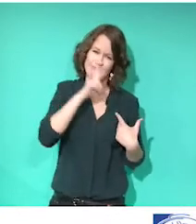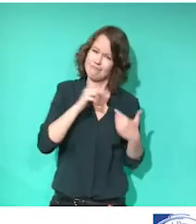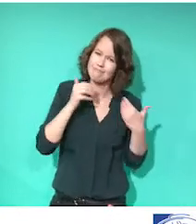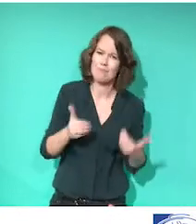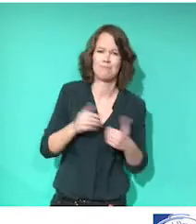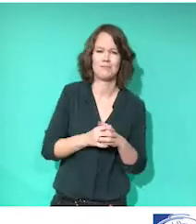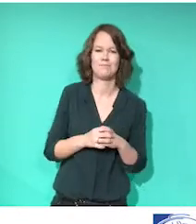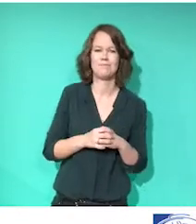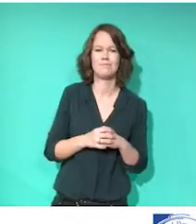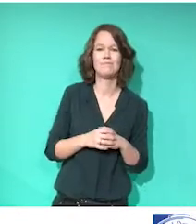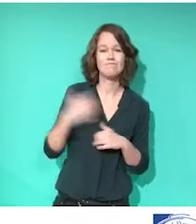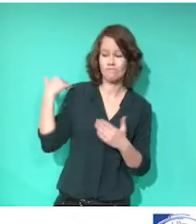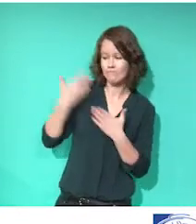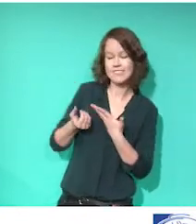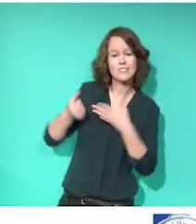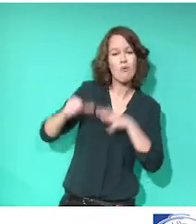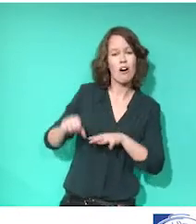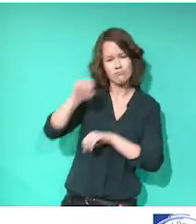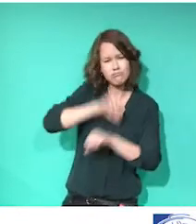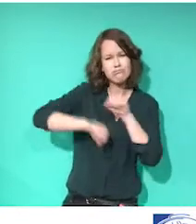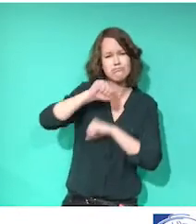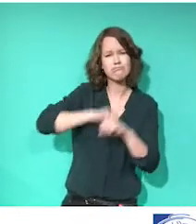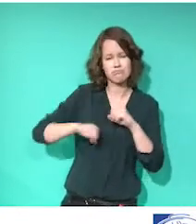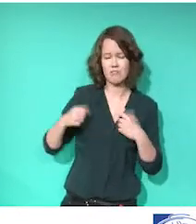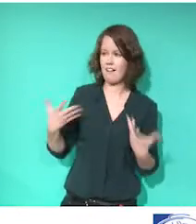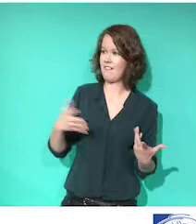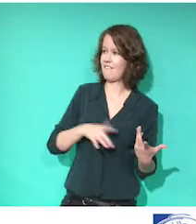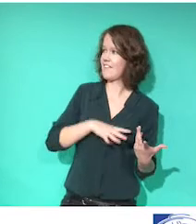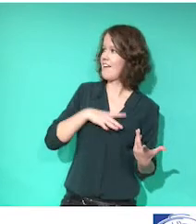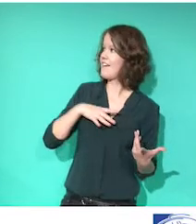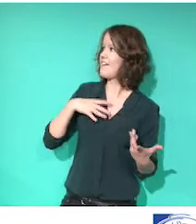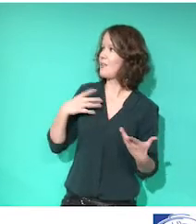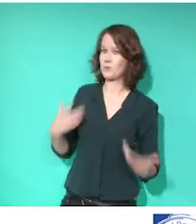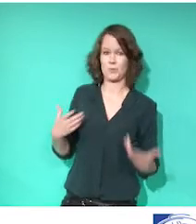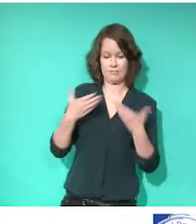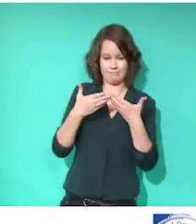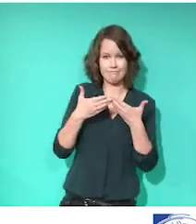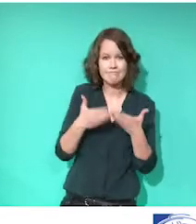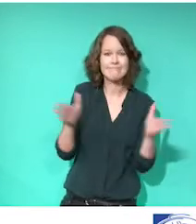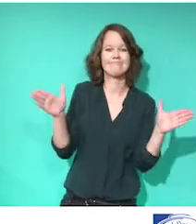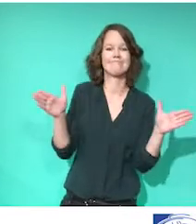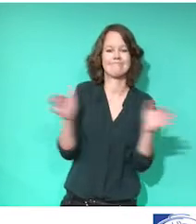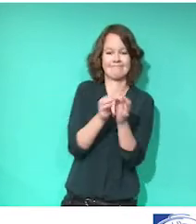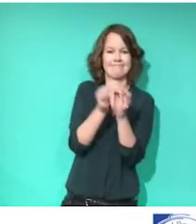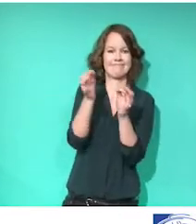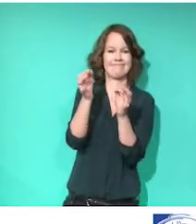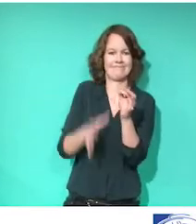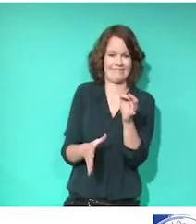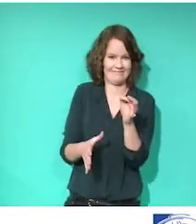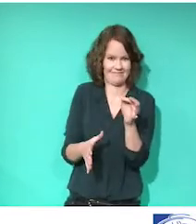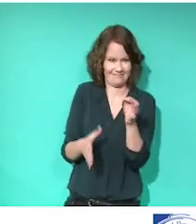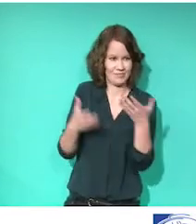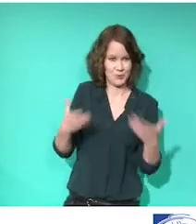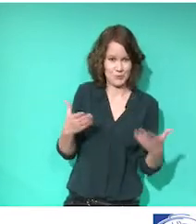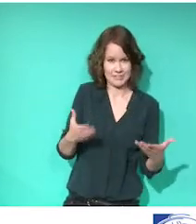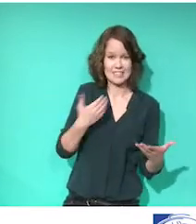s'est co-construite pendant 6 mois. C'est avec beaucoup de fierté que j'en ouvre aujourd'hui le point d'orgue, cet après-midi,